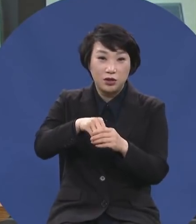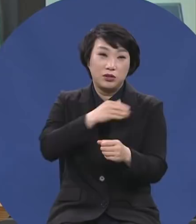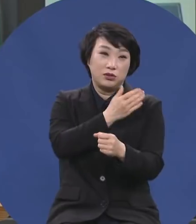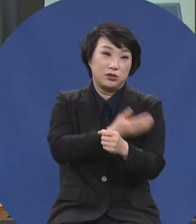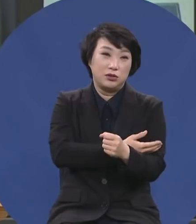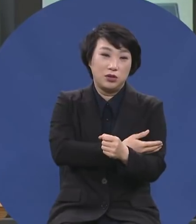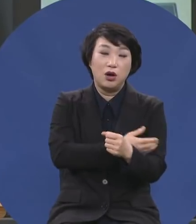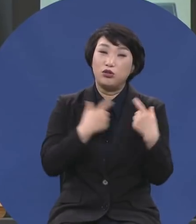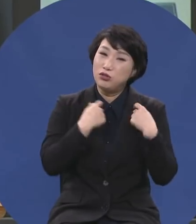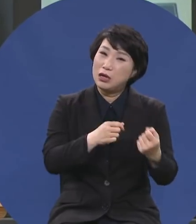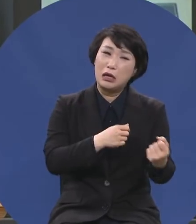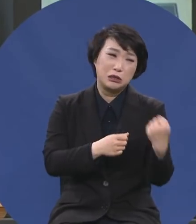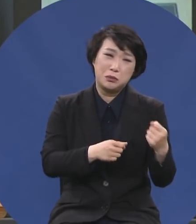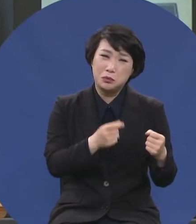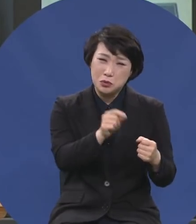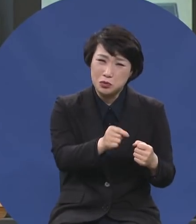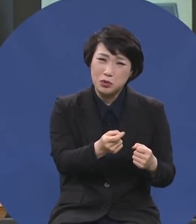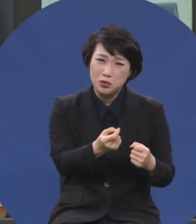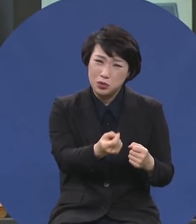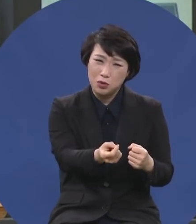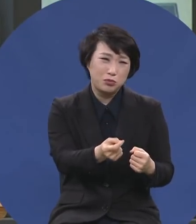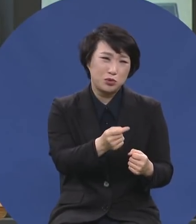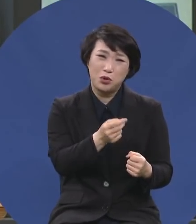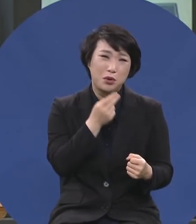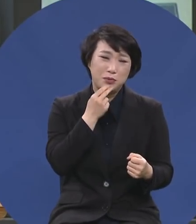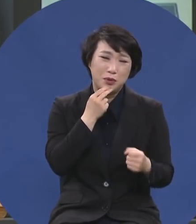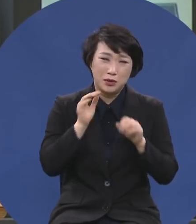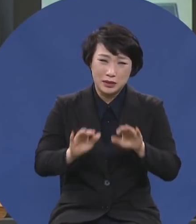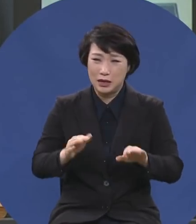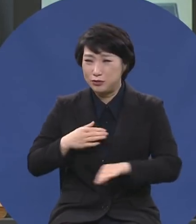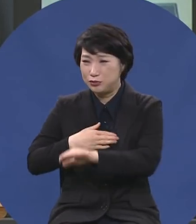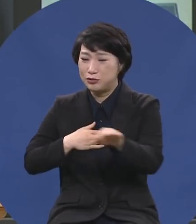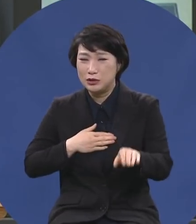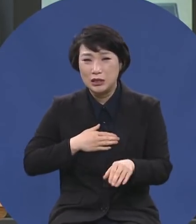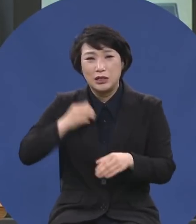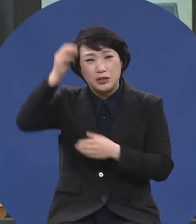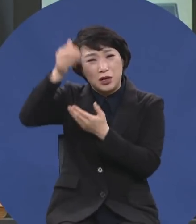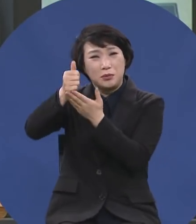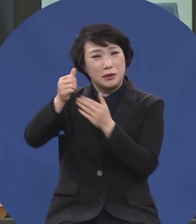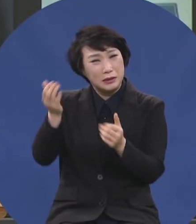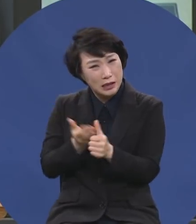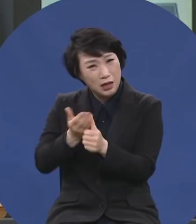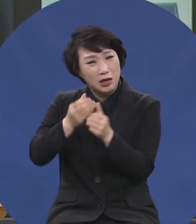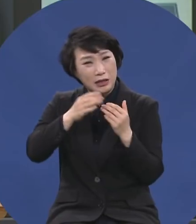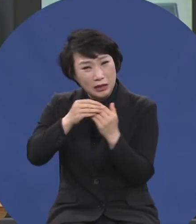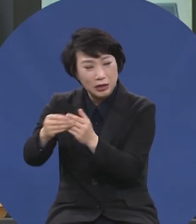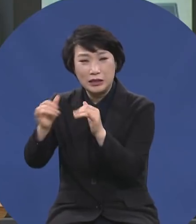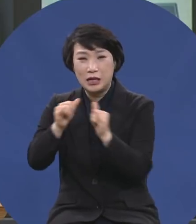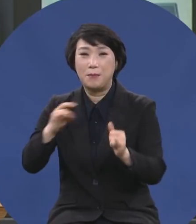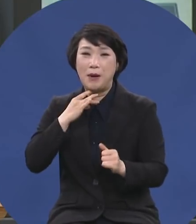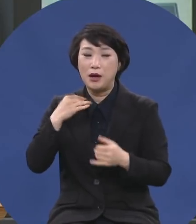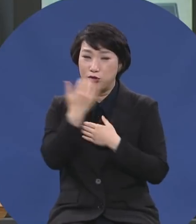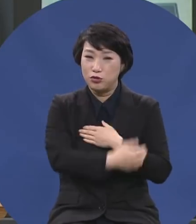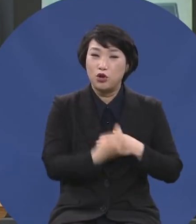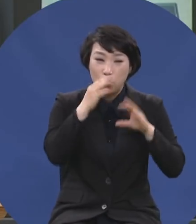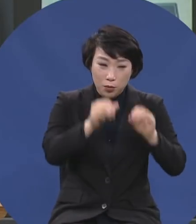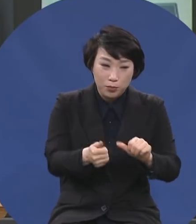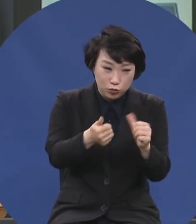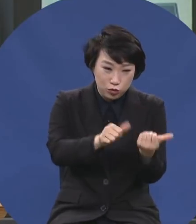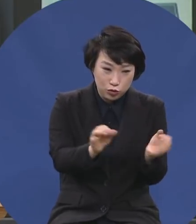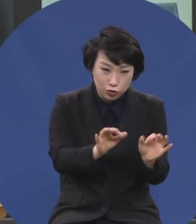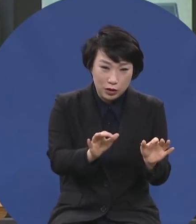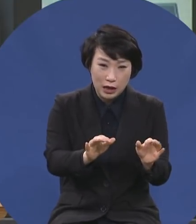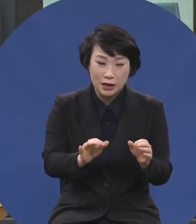능력이 전혀 없으므로 성령으로 양육받는 자만이 육신이 끝나는